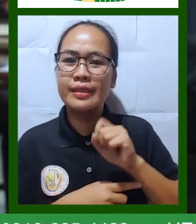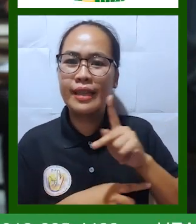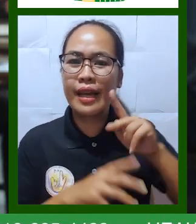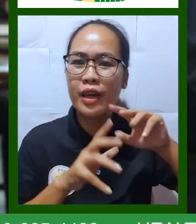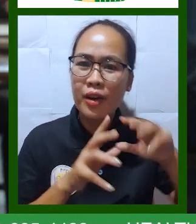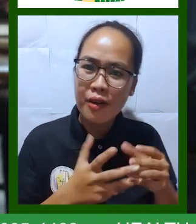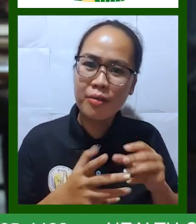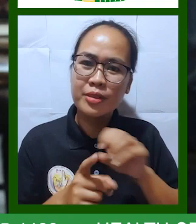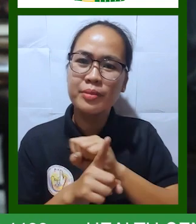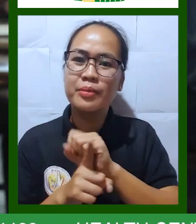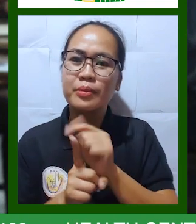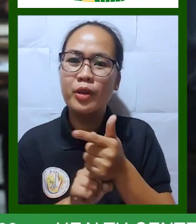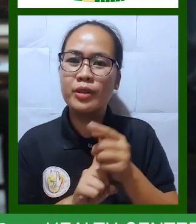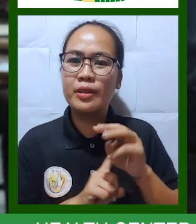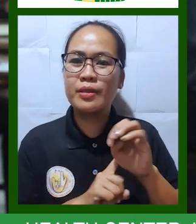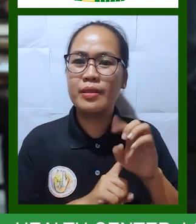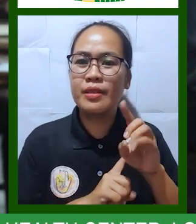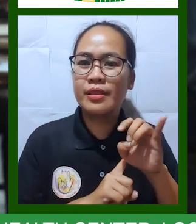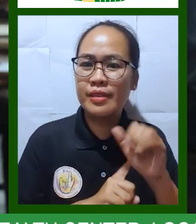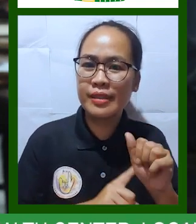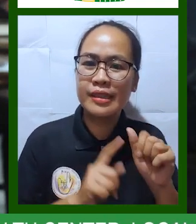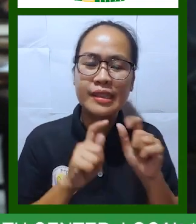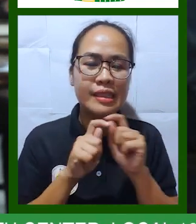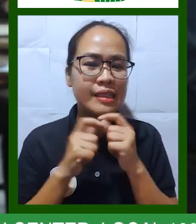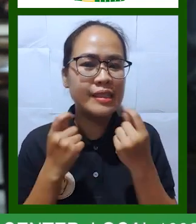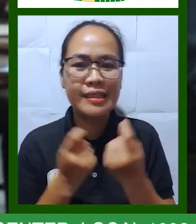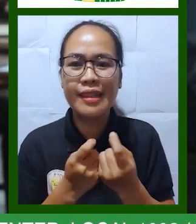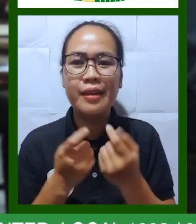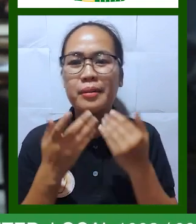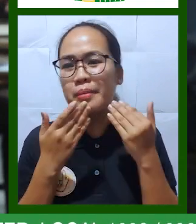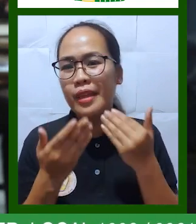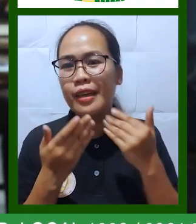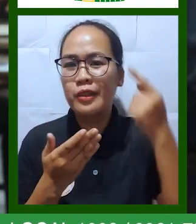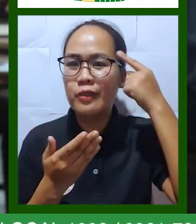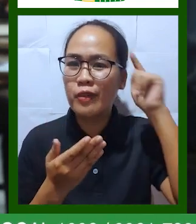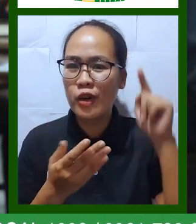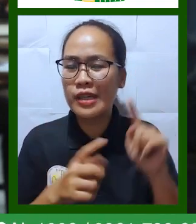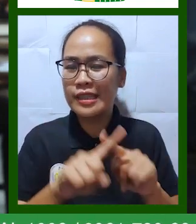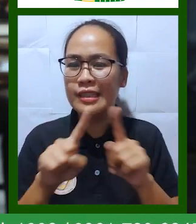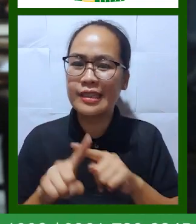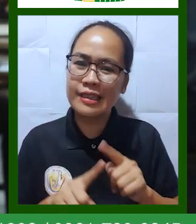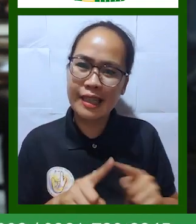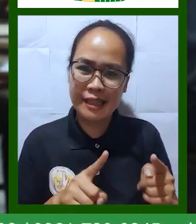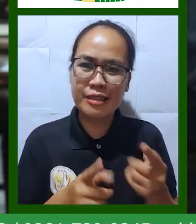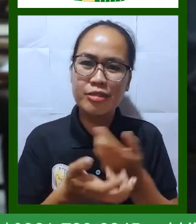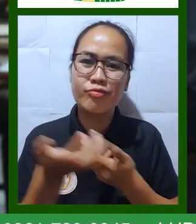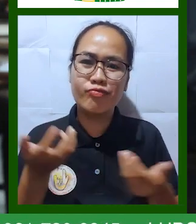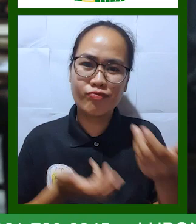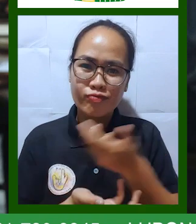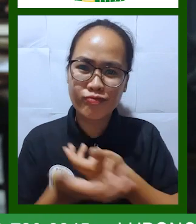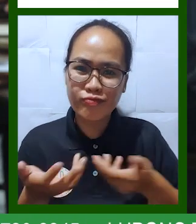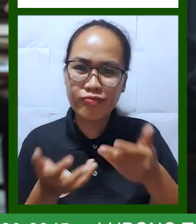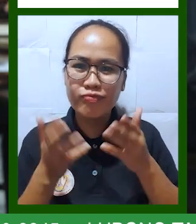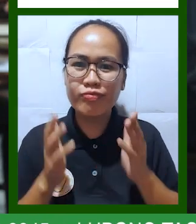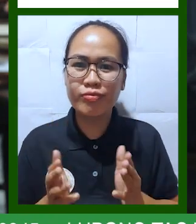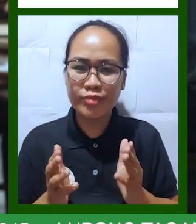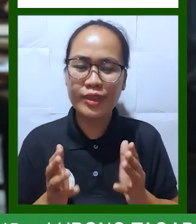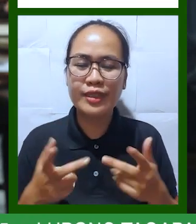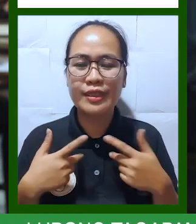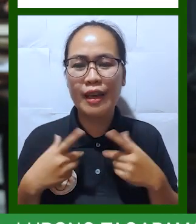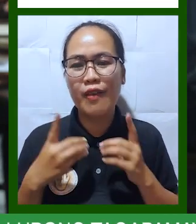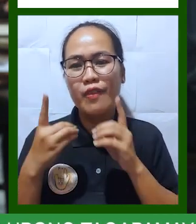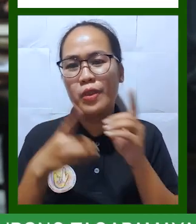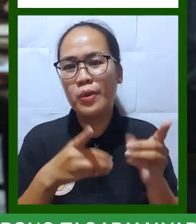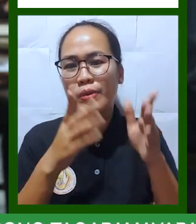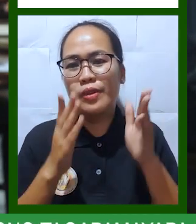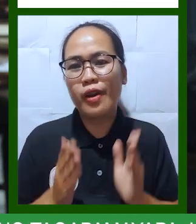SK Council, our social media team. Ang ating pagpapasalamat din po sa ating mga collaborators, benefactors, mga donors